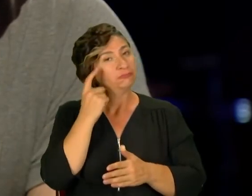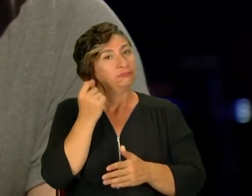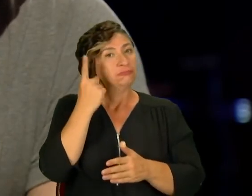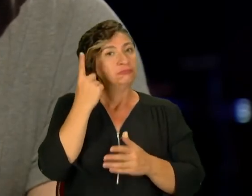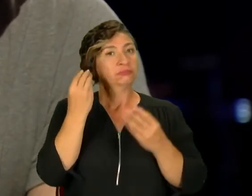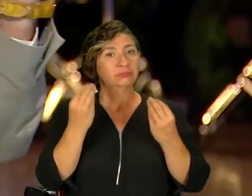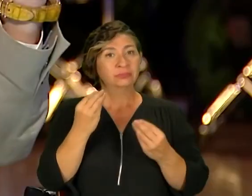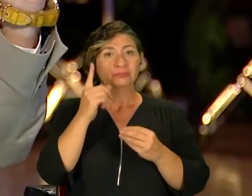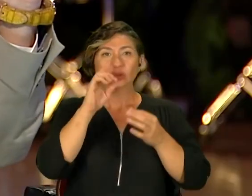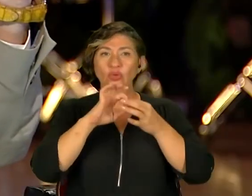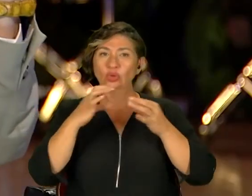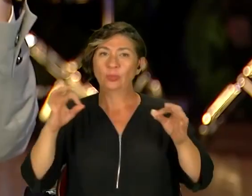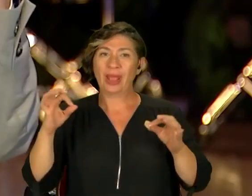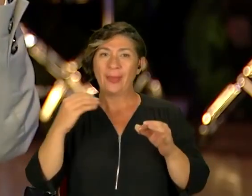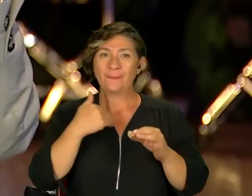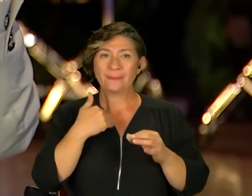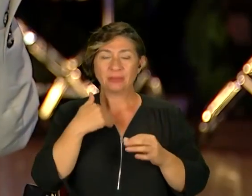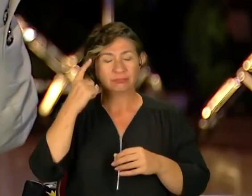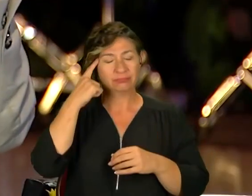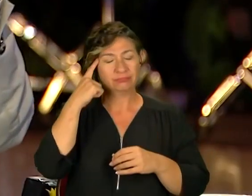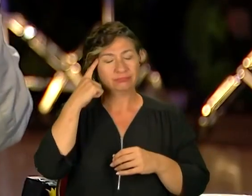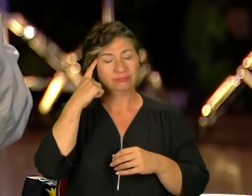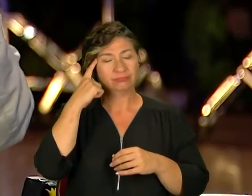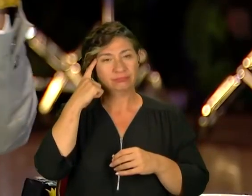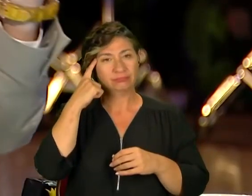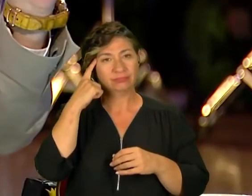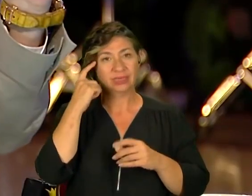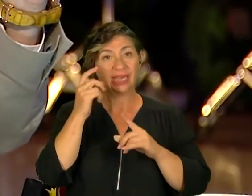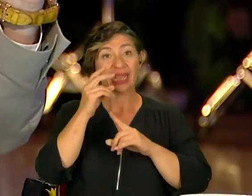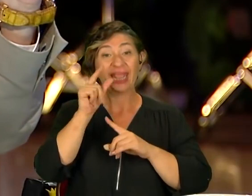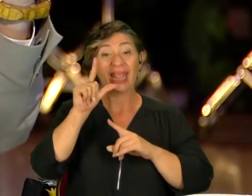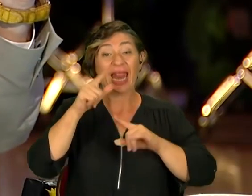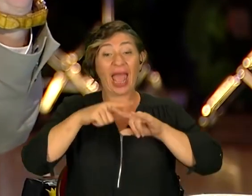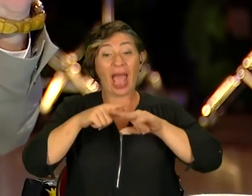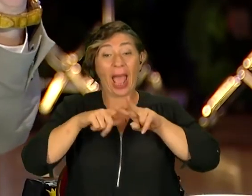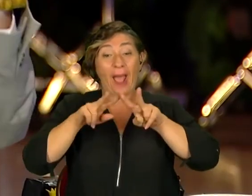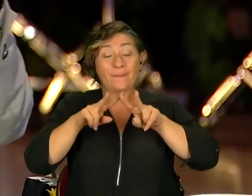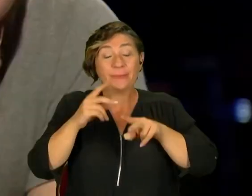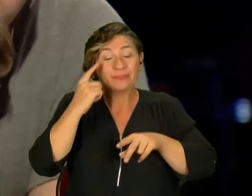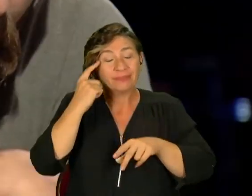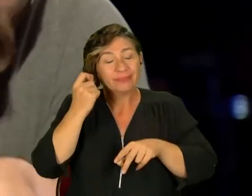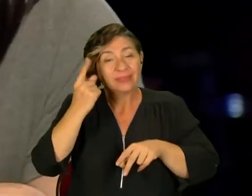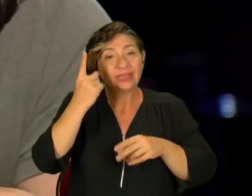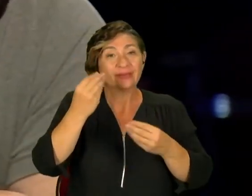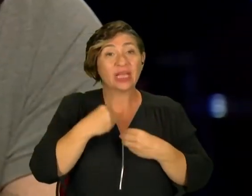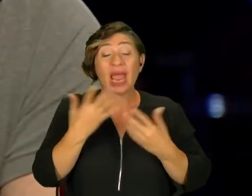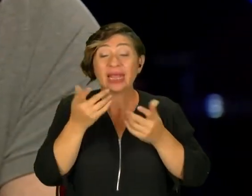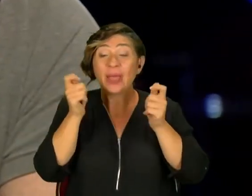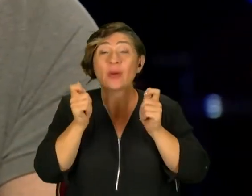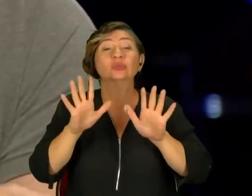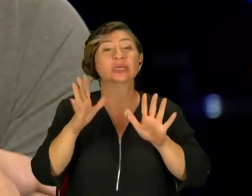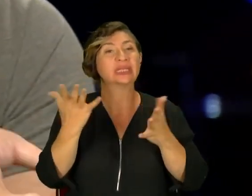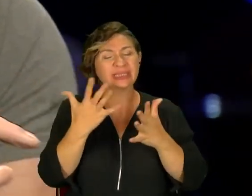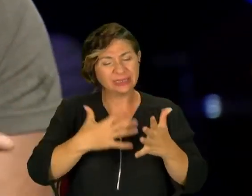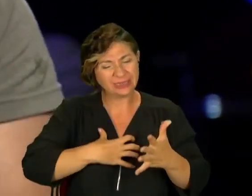bir adam. Bir tek cümle benim aklımda. İlham verici. İlham edin. Yani her neyi yapamıyorsan, ne